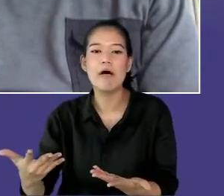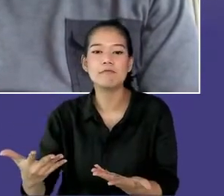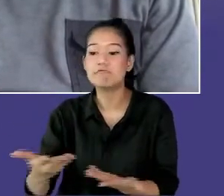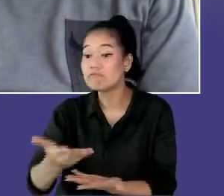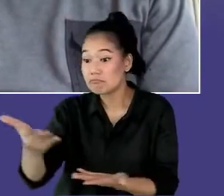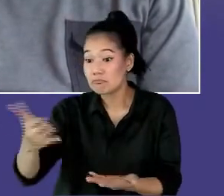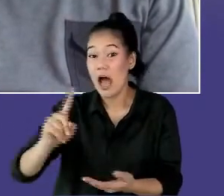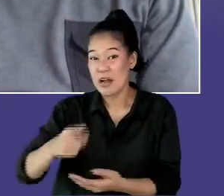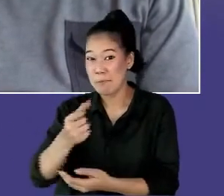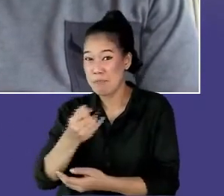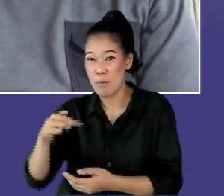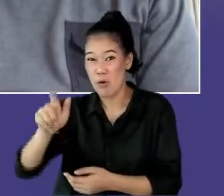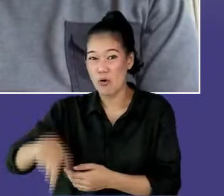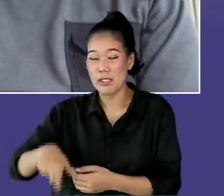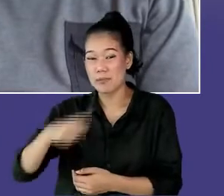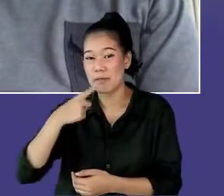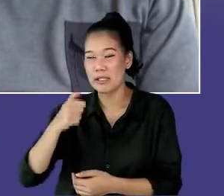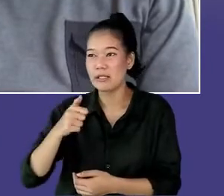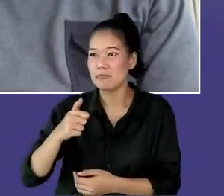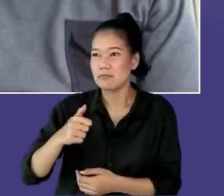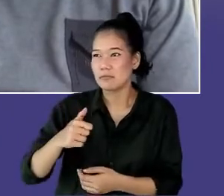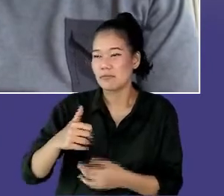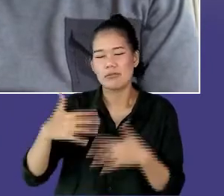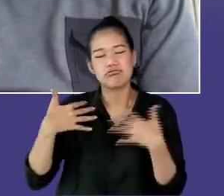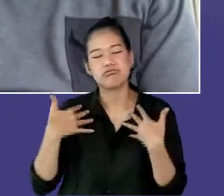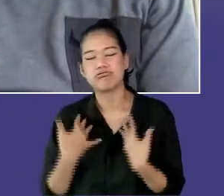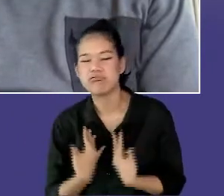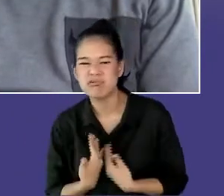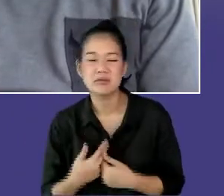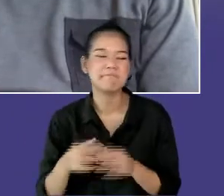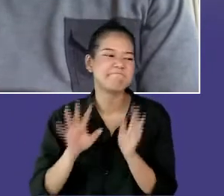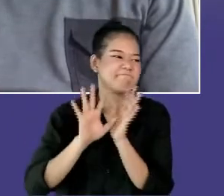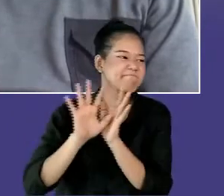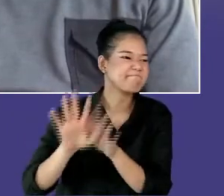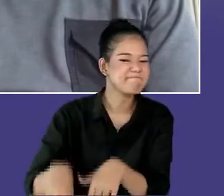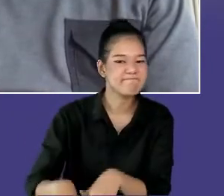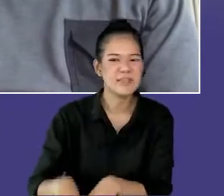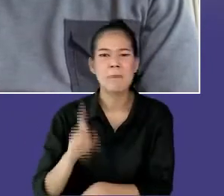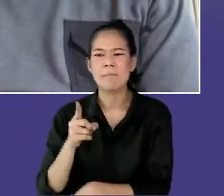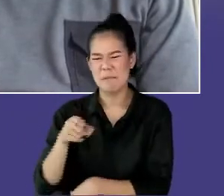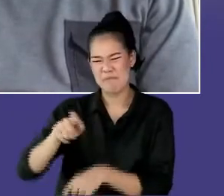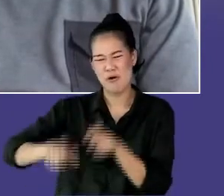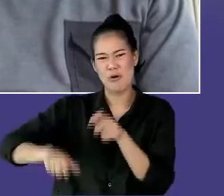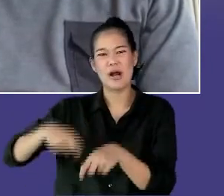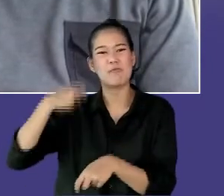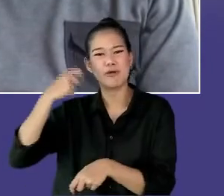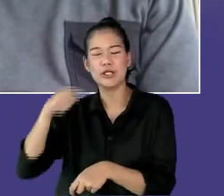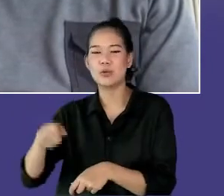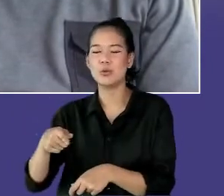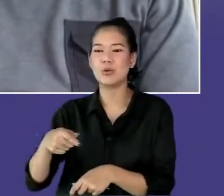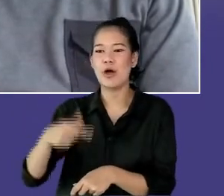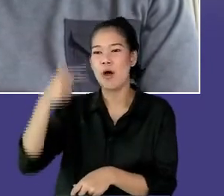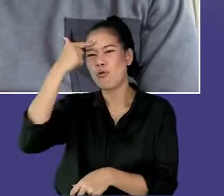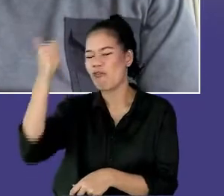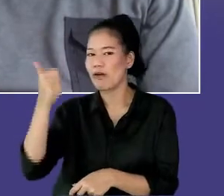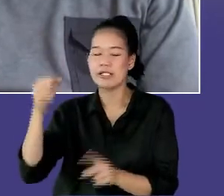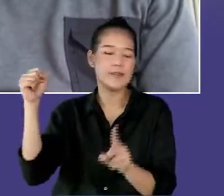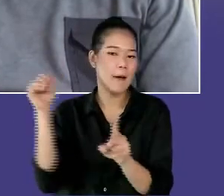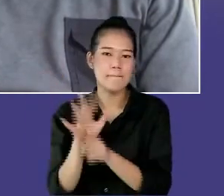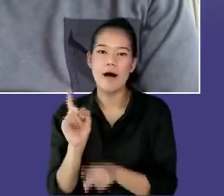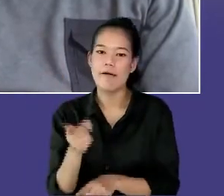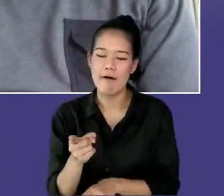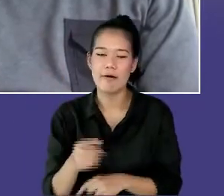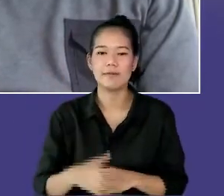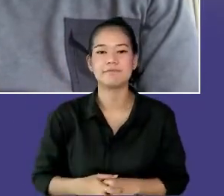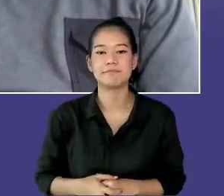di antara musisi ada yang mulai tampaknya capek, lelah, karena mengingat musisi adalah salah satu profesi yang paling terdampak ya